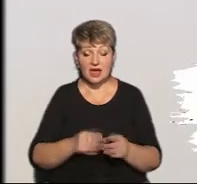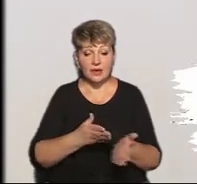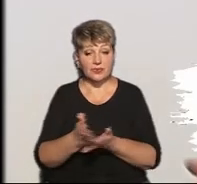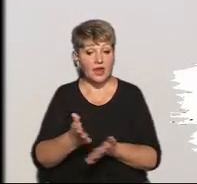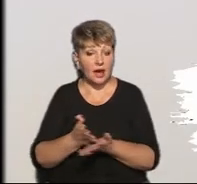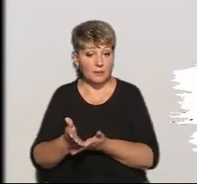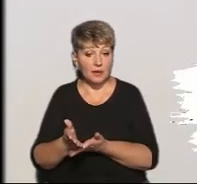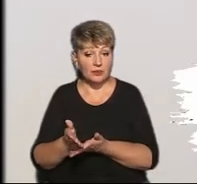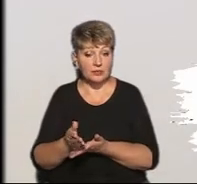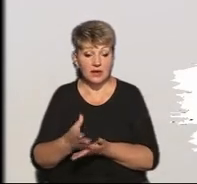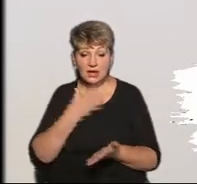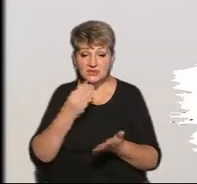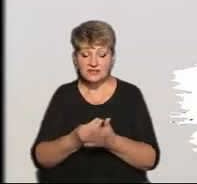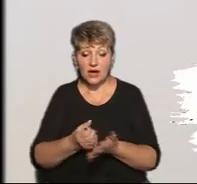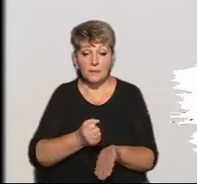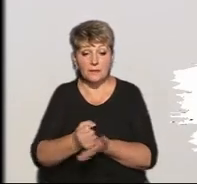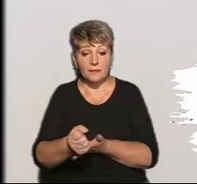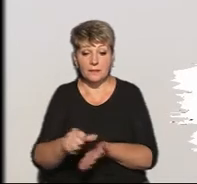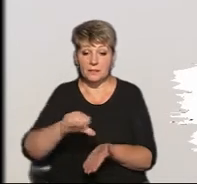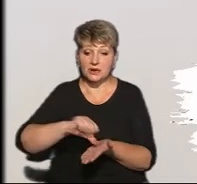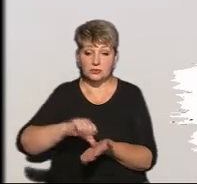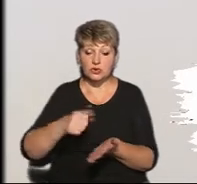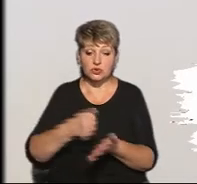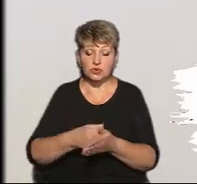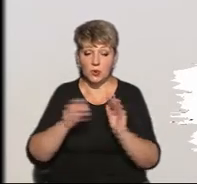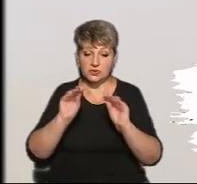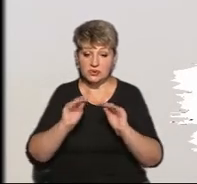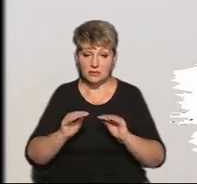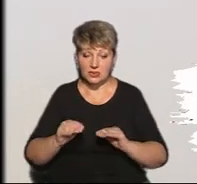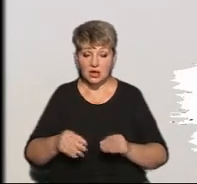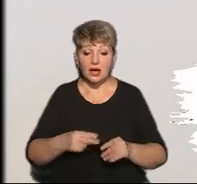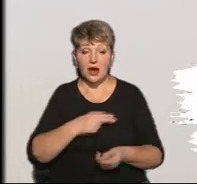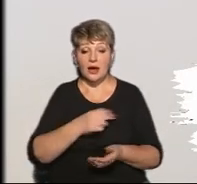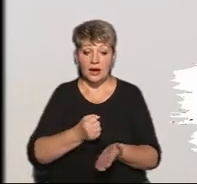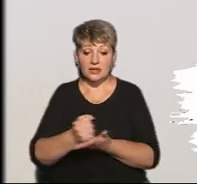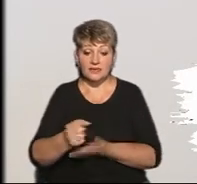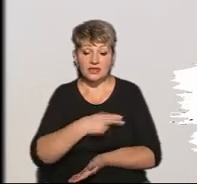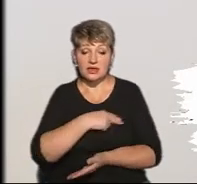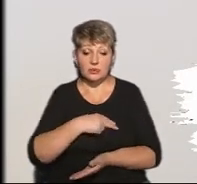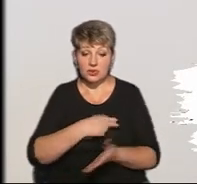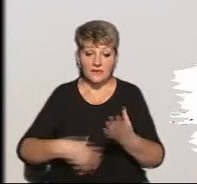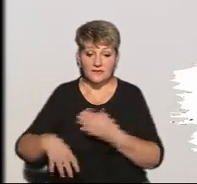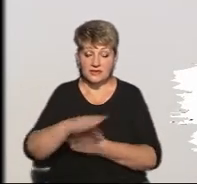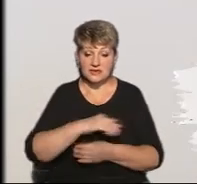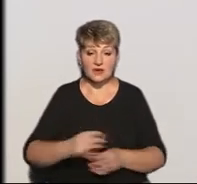напрямки делегували своїх представників до структури кандидатів в депутати від Всеукраїнського об'єднання «Батьківщина». Я вважаю,